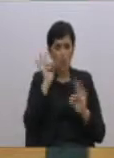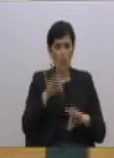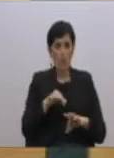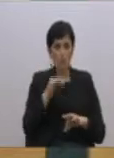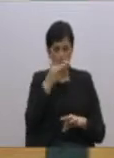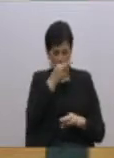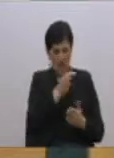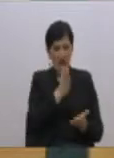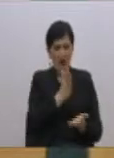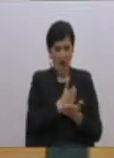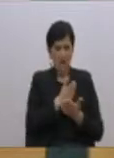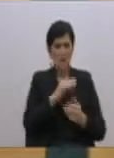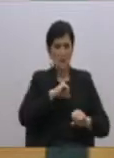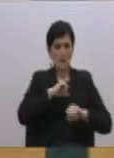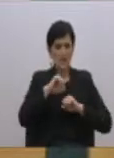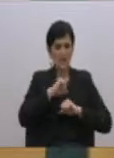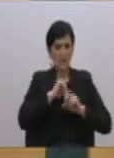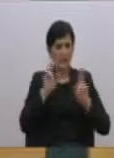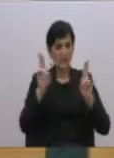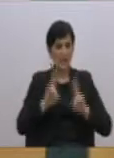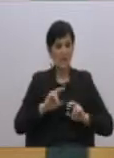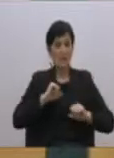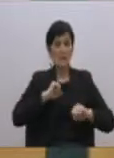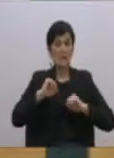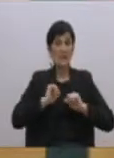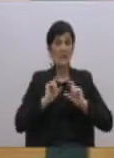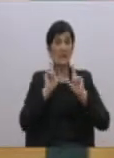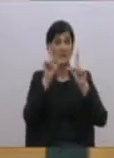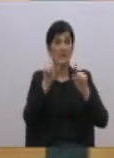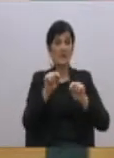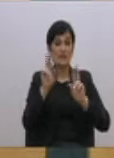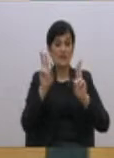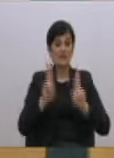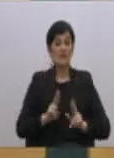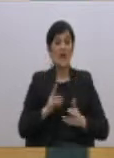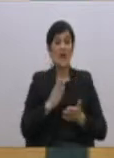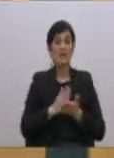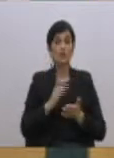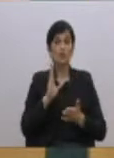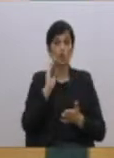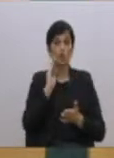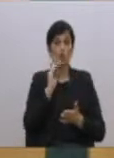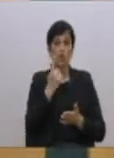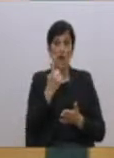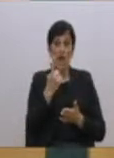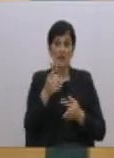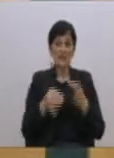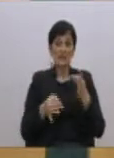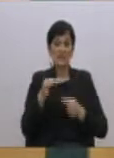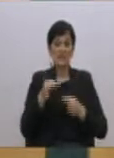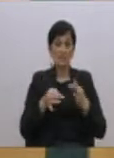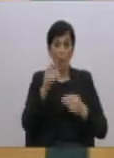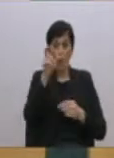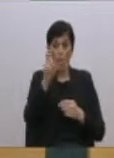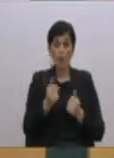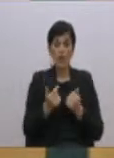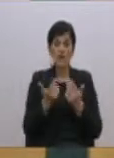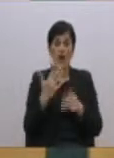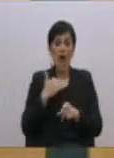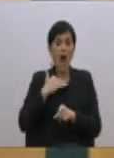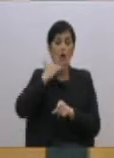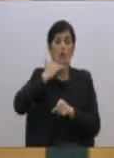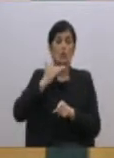არსებობს მივლინების ეს წესი და მივლინების ამ წესის დანიშნულება არის უბრალოდ ის რომ როდესაც ერთ სასამართლოში მოსამართლეების რაოდენობა არ